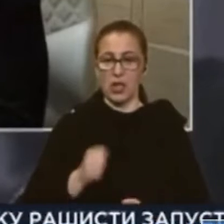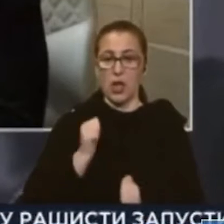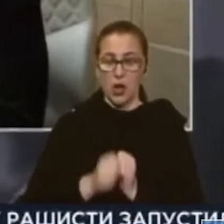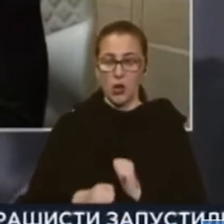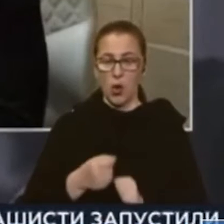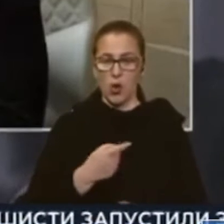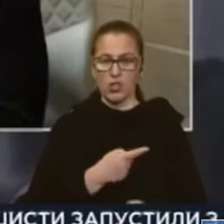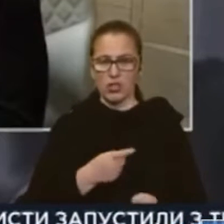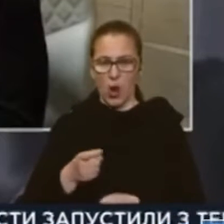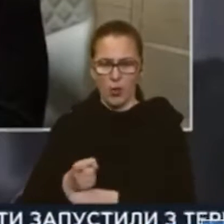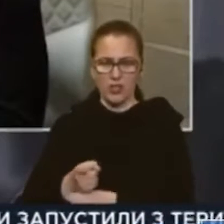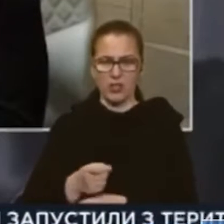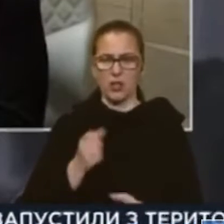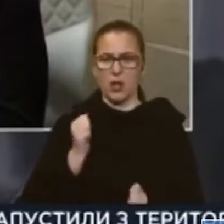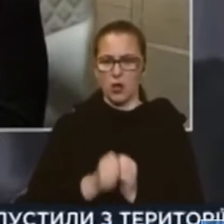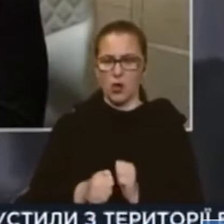обстріл, кожен загиблий,